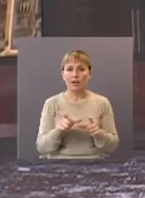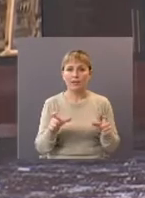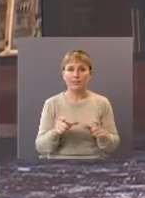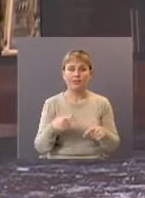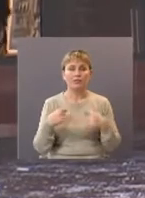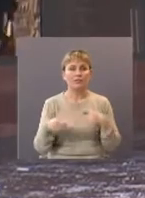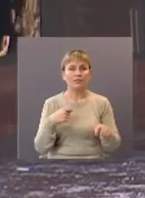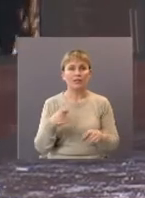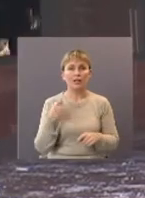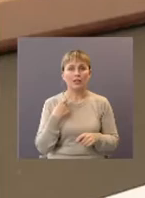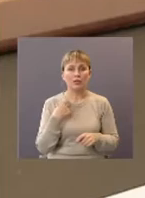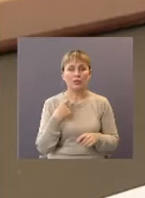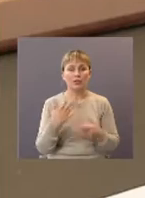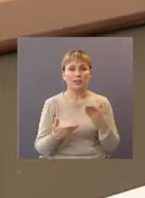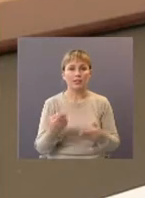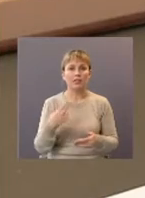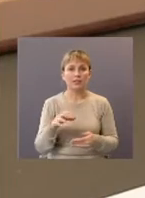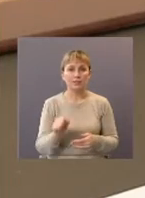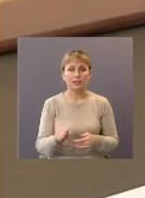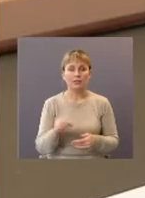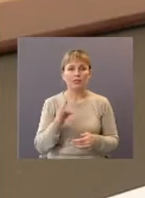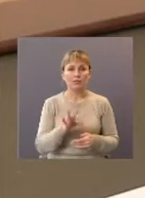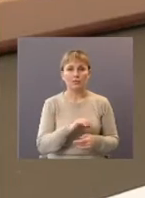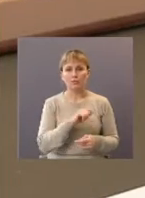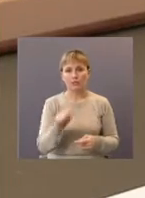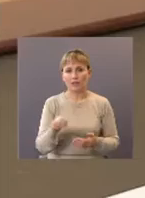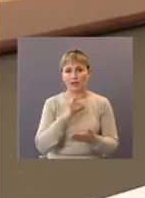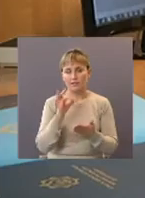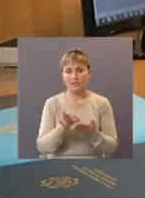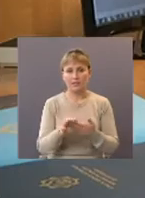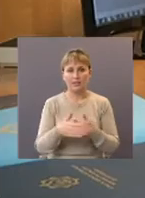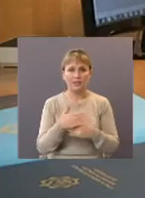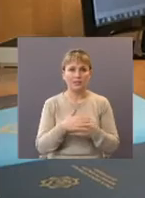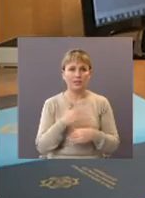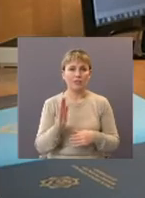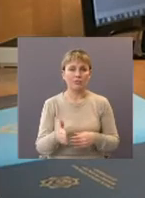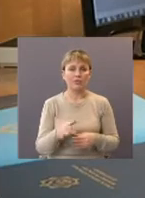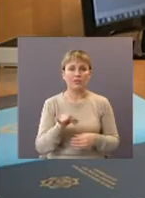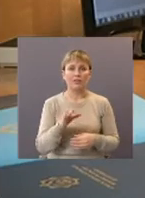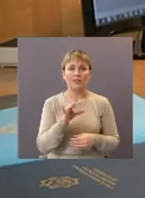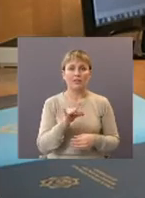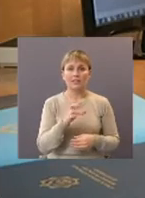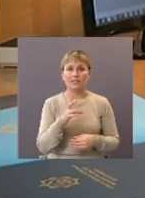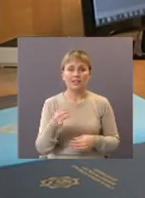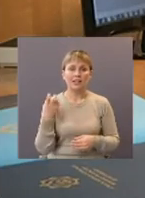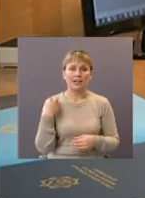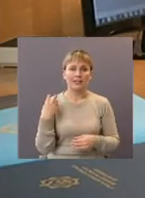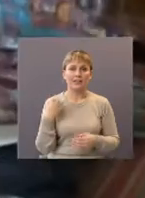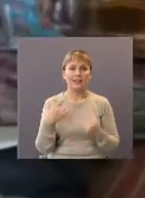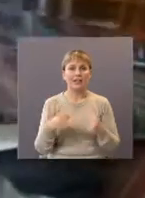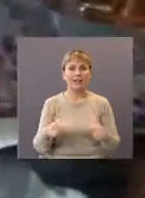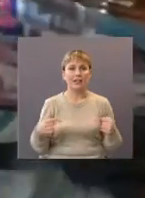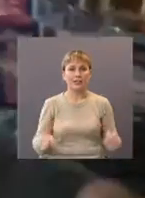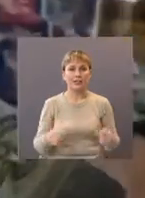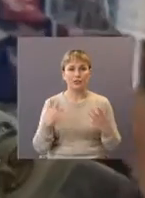реализации алкогольной продукции. И если да, то фискалы примут соответствующие меры. Между тем, виски, коньяк сомнительного качества и прочие